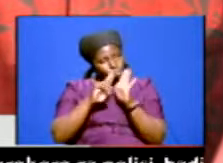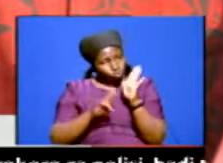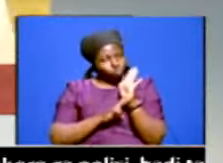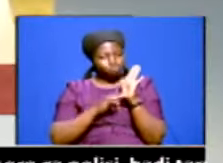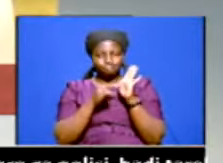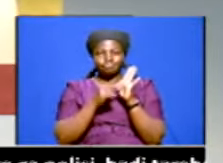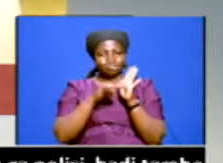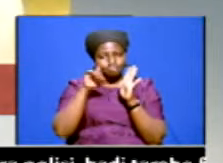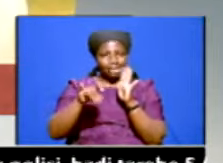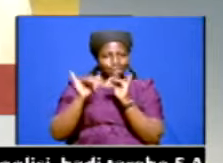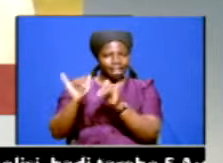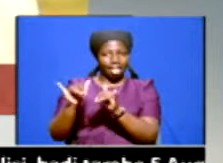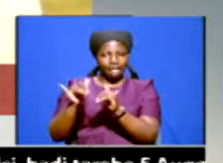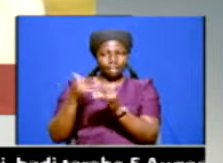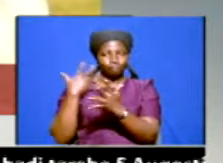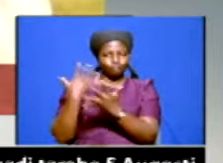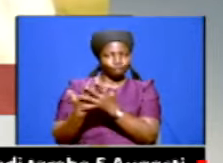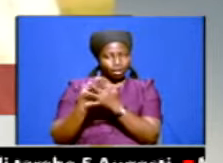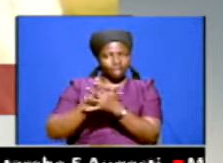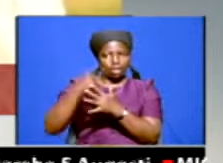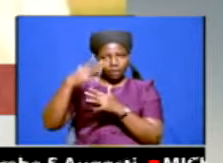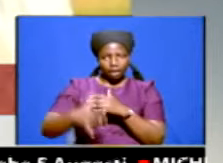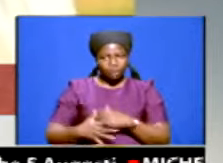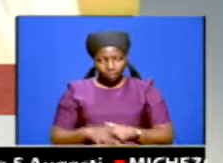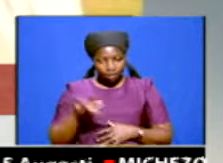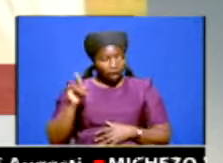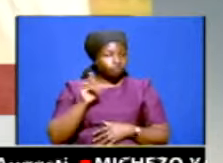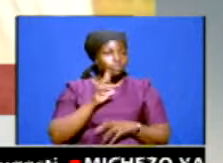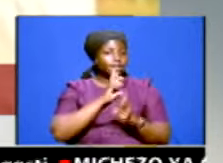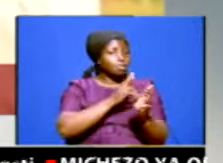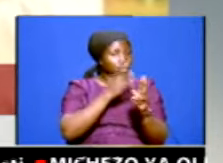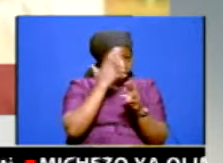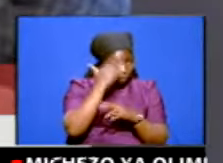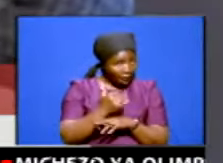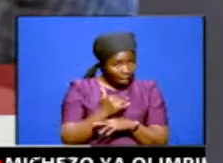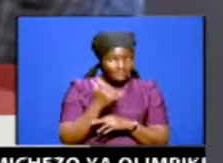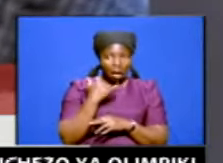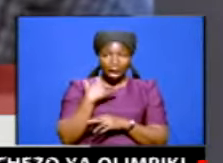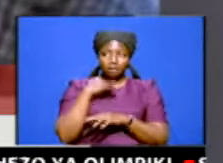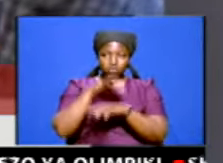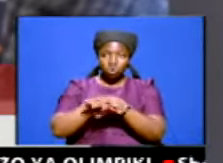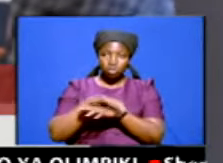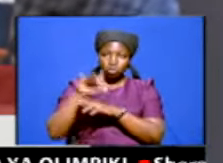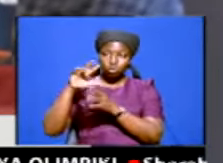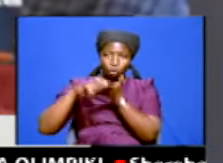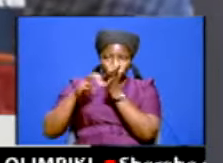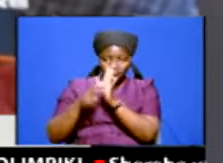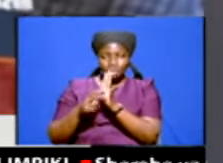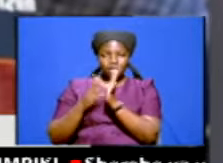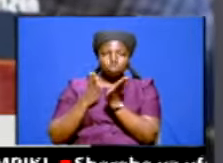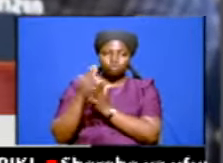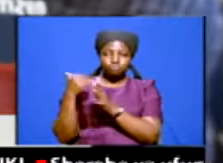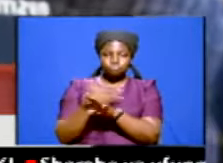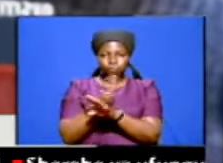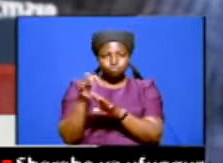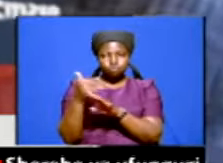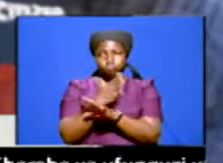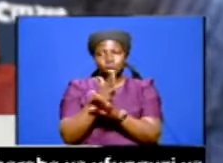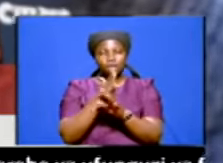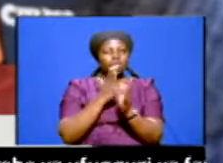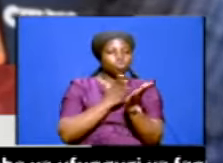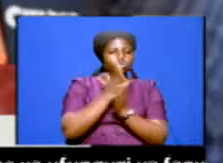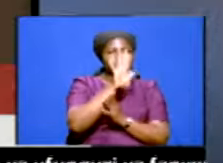in the cells. Rigathi anashukiwa kwa kujipatia zabuni kwa njia za udanganyifu kupitia kwa kampuni zake 22, nyingi